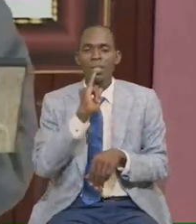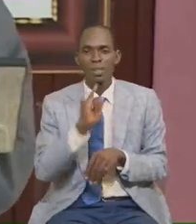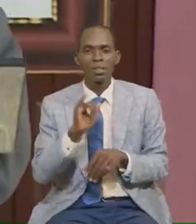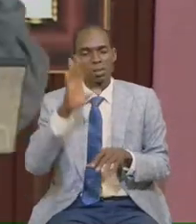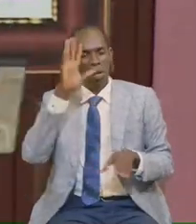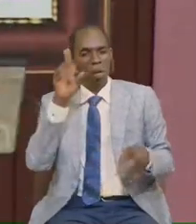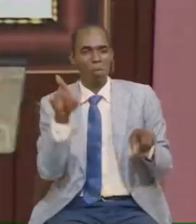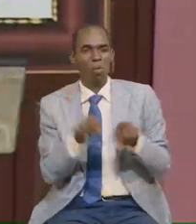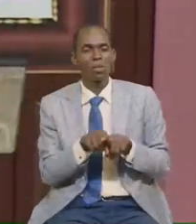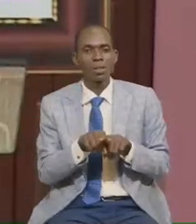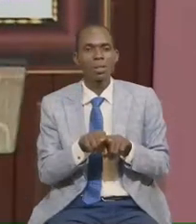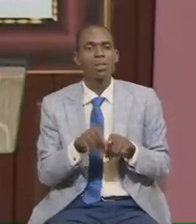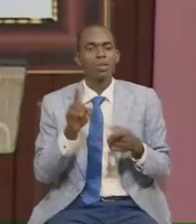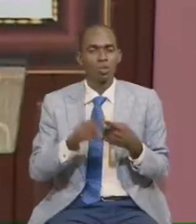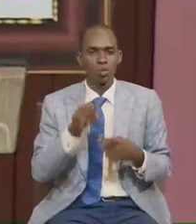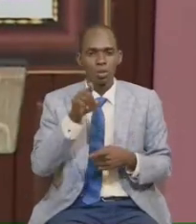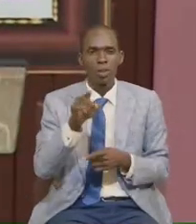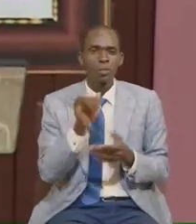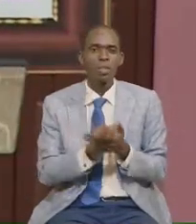qui détruit.